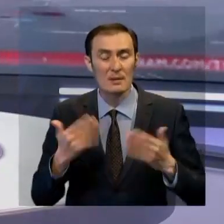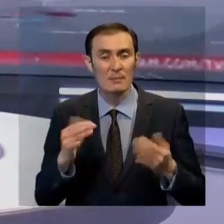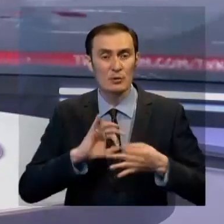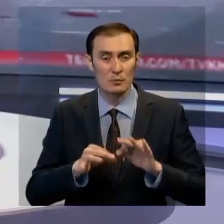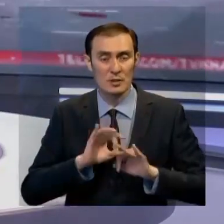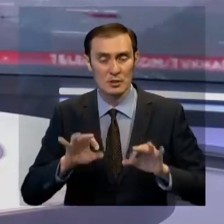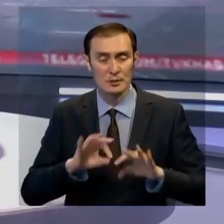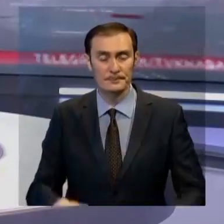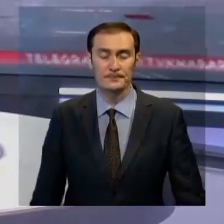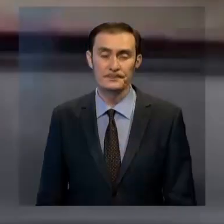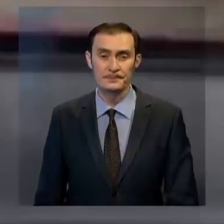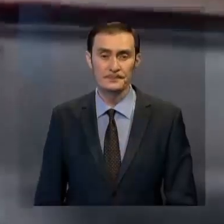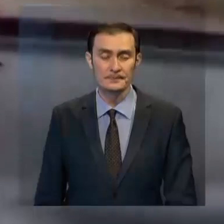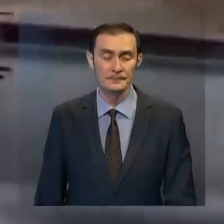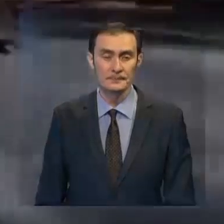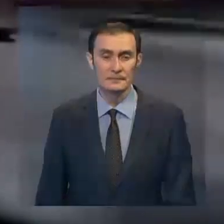у Рауля Габитова.